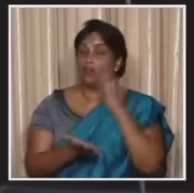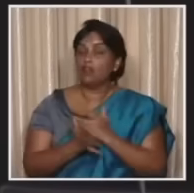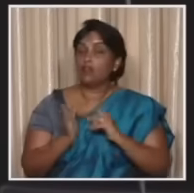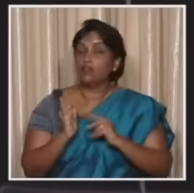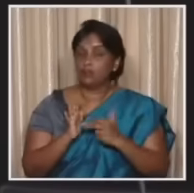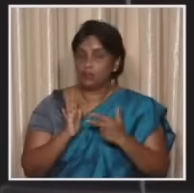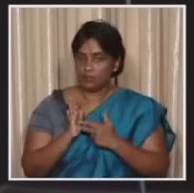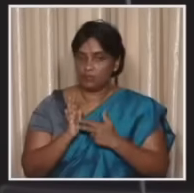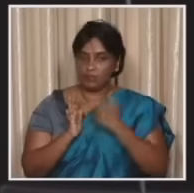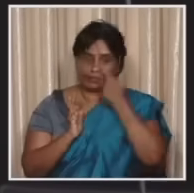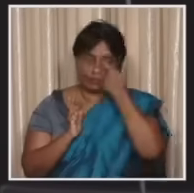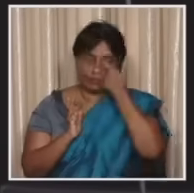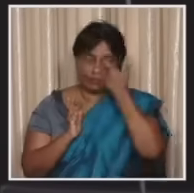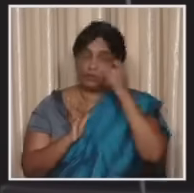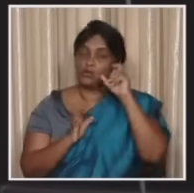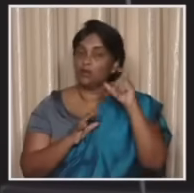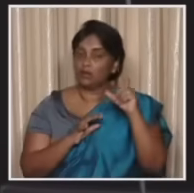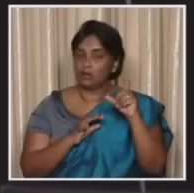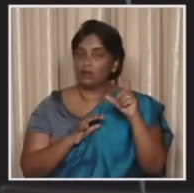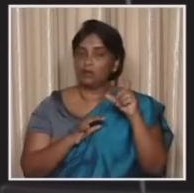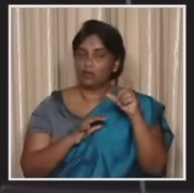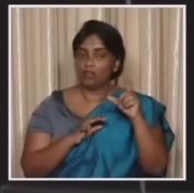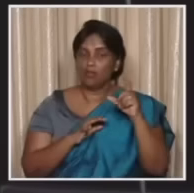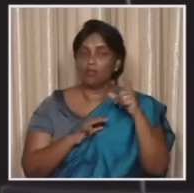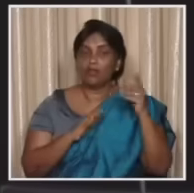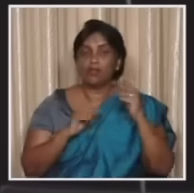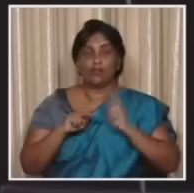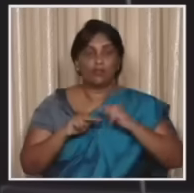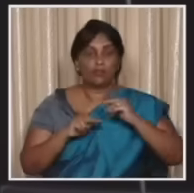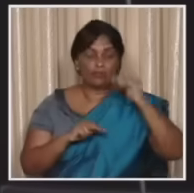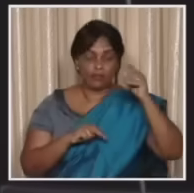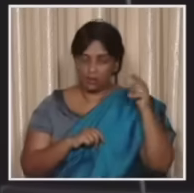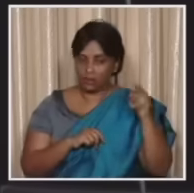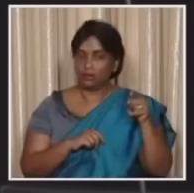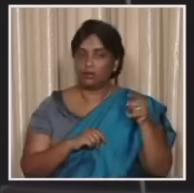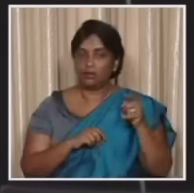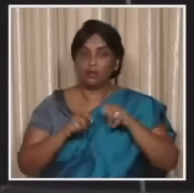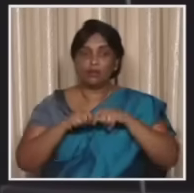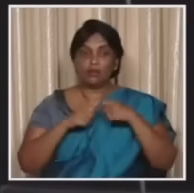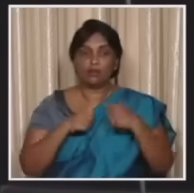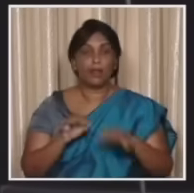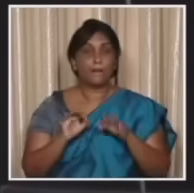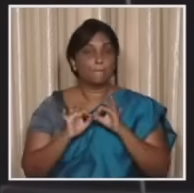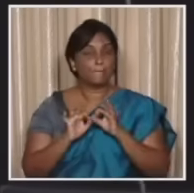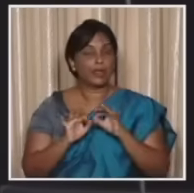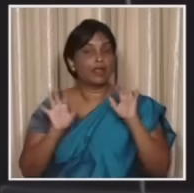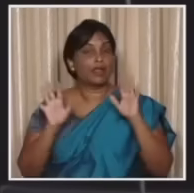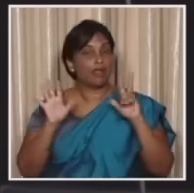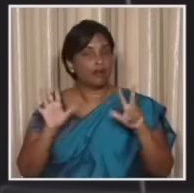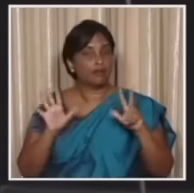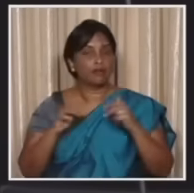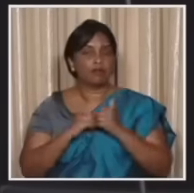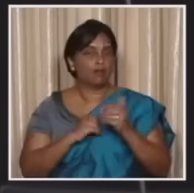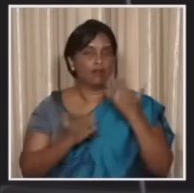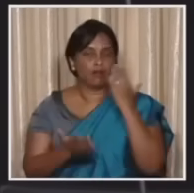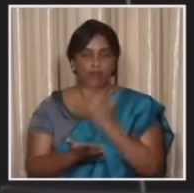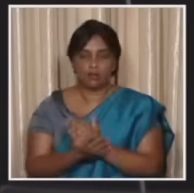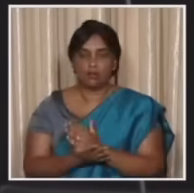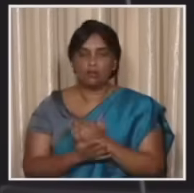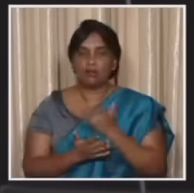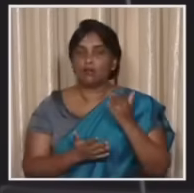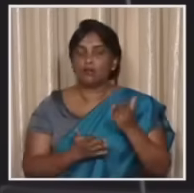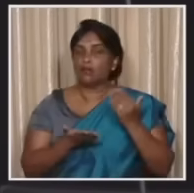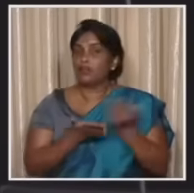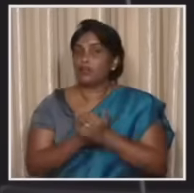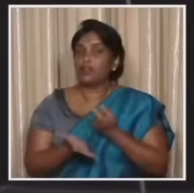ව්‍යාපෘති තියෙනවා. දැන් කොළඹගේ මාවත නිවාස ව්‍යාපෘතිය පිරිවැය බිලියන 8ක් නවත්තලා දාලා තියෙනවා. කොහේ එතකොට මේ